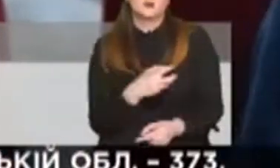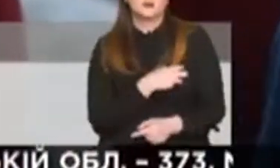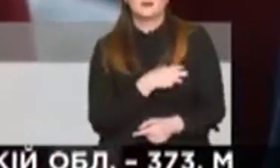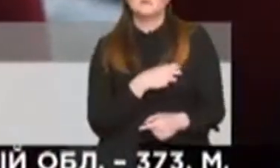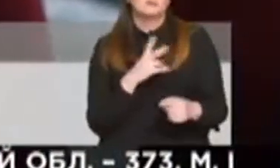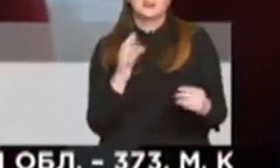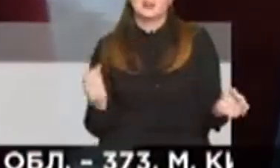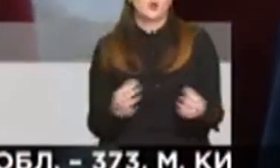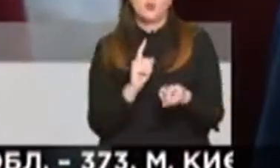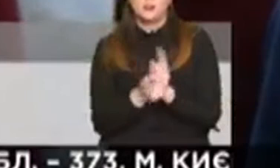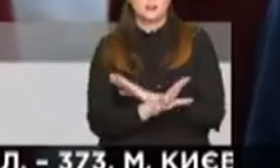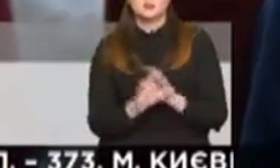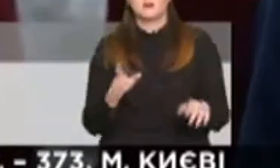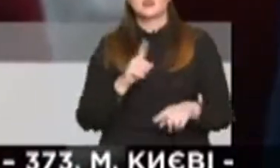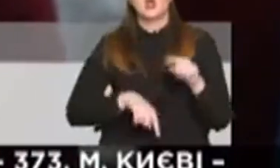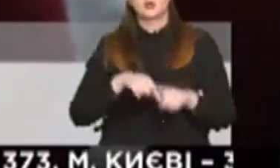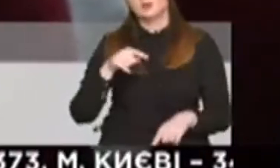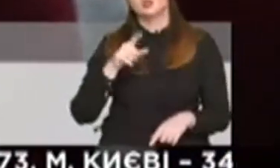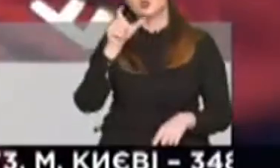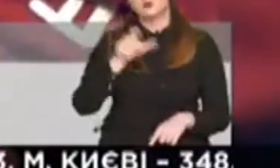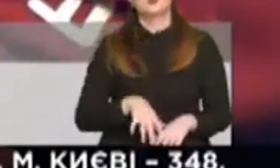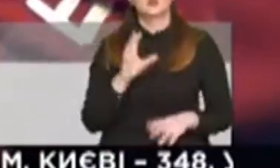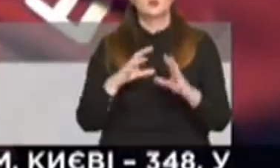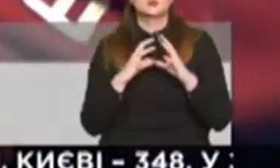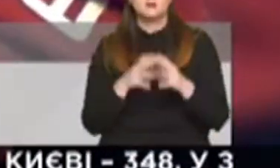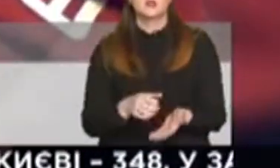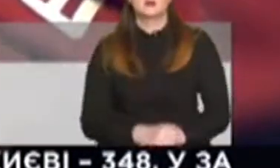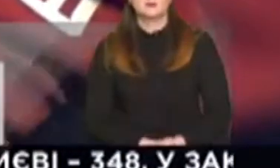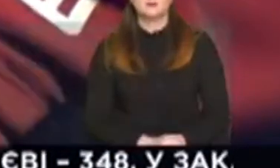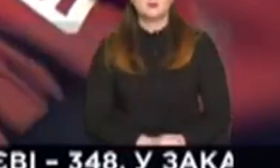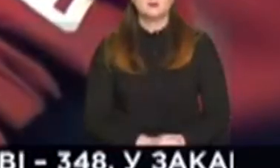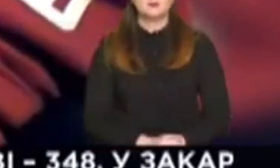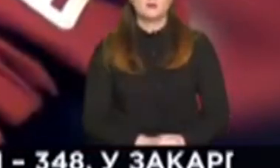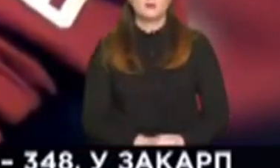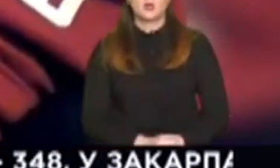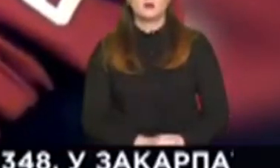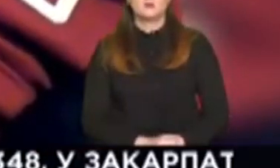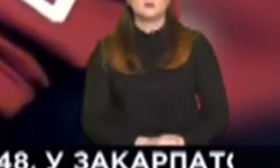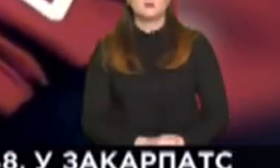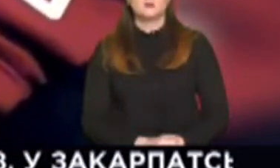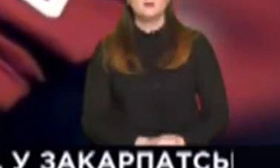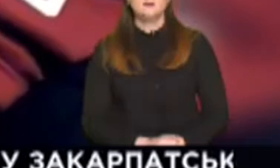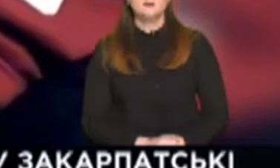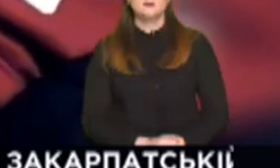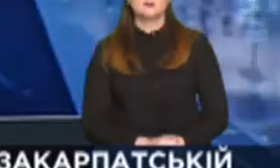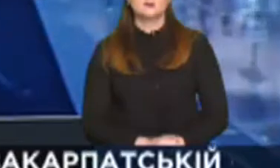ніколи не замінять найріднішу людину у світі. Оксана Цибуля, Катерина Богданова, телеканал Київ.